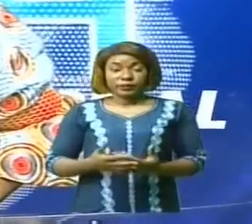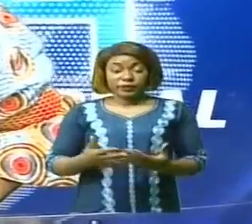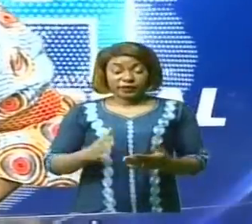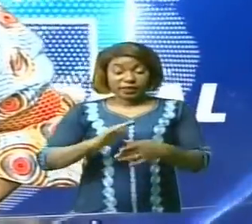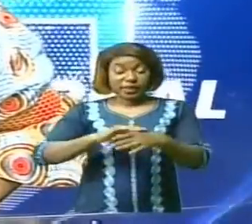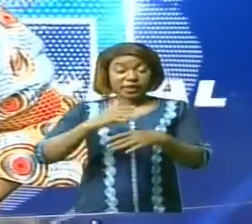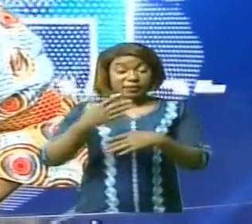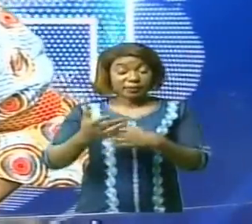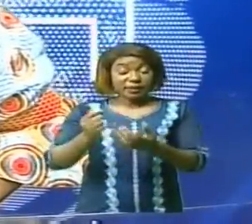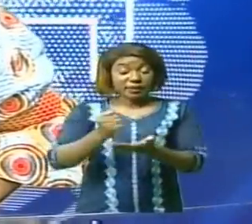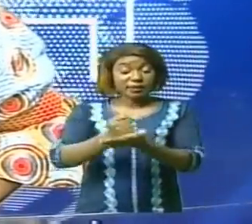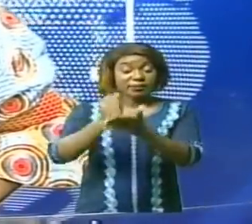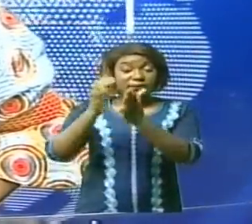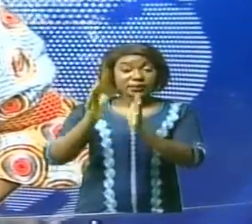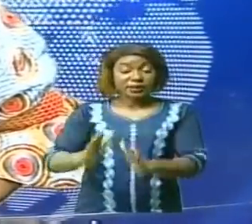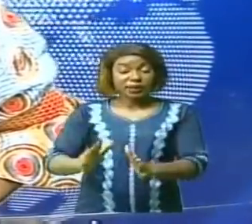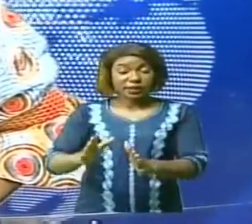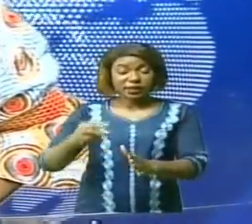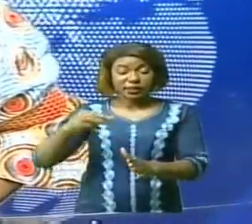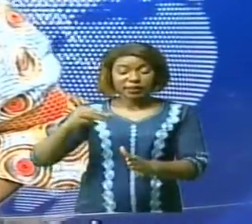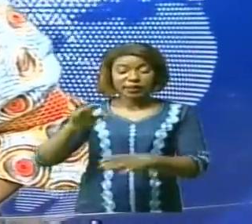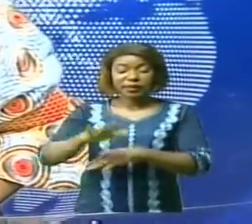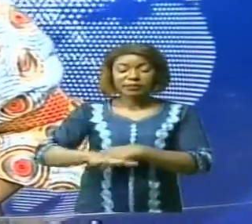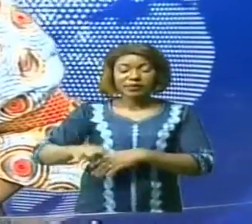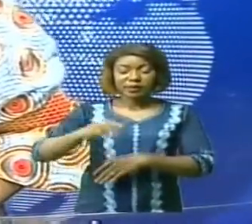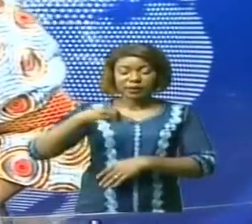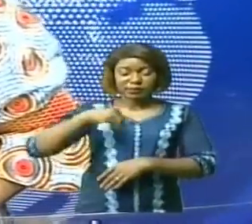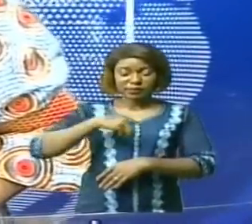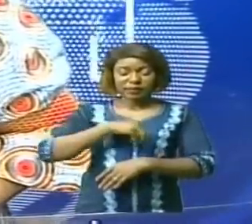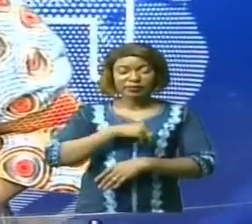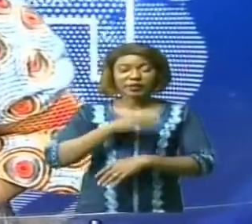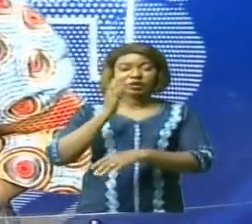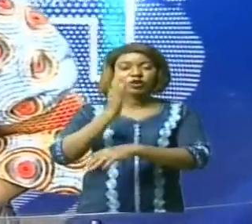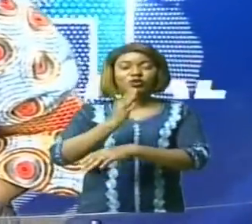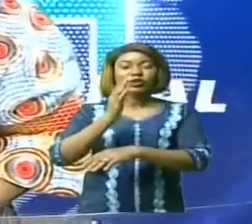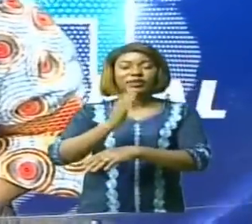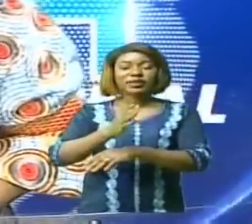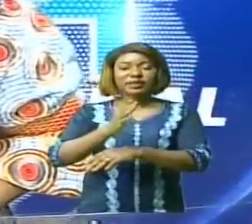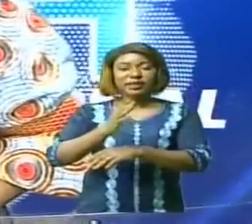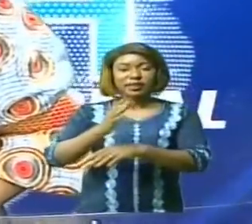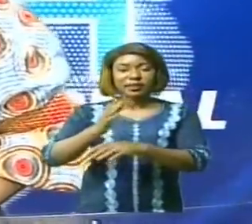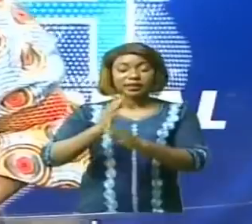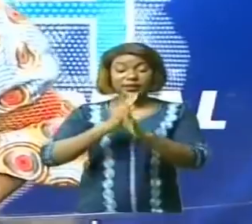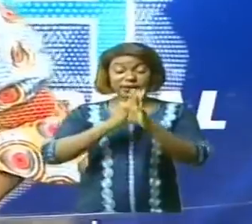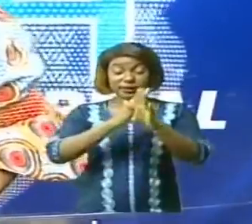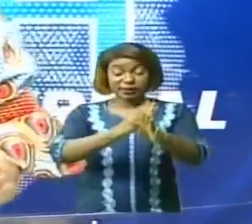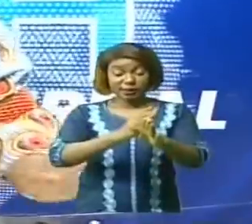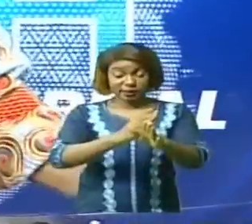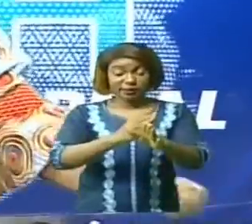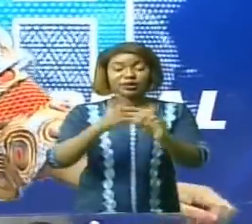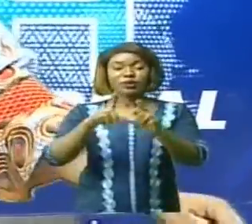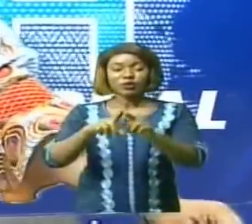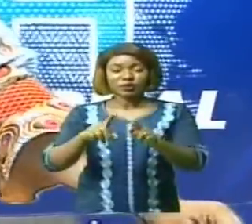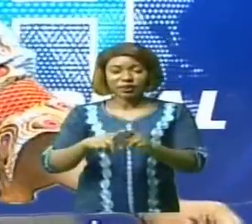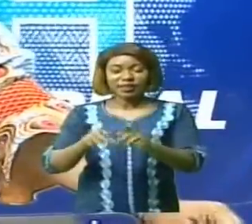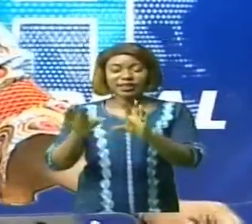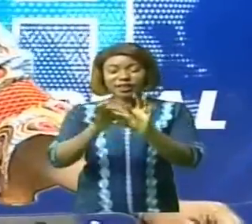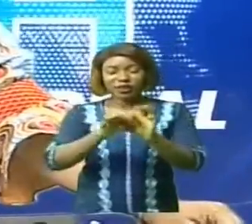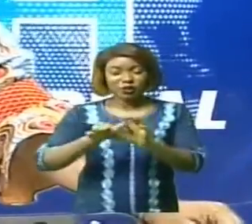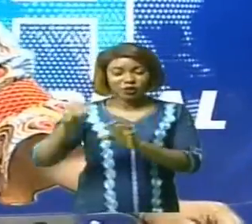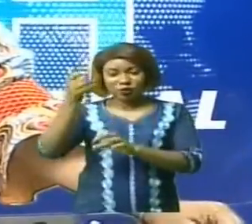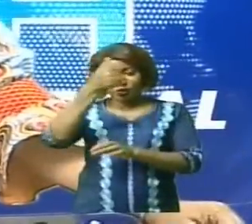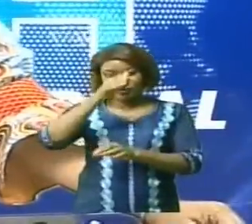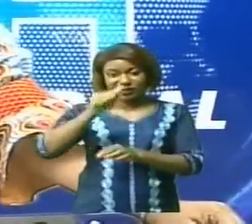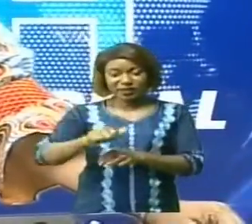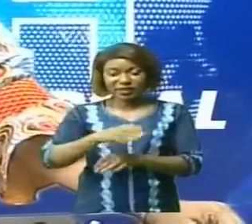Après les ambassadeurs des pays membres en permanence du Conseil de sécurité des Nations Unies, ceux de l'Union africaine, avec celui